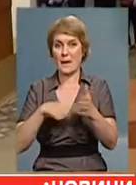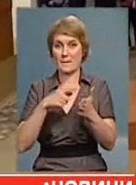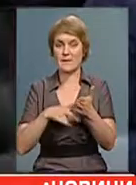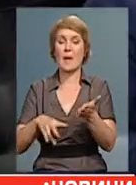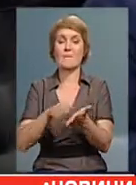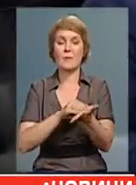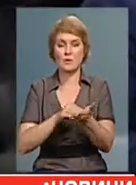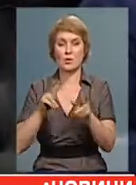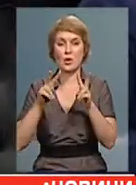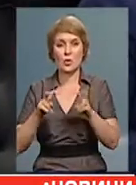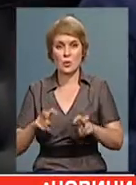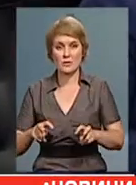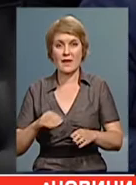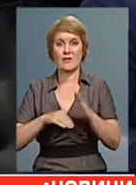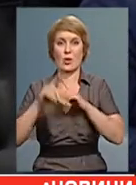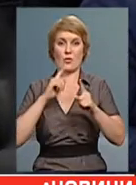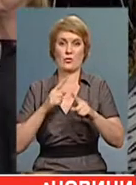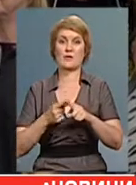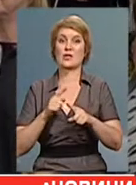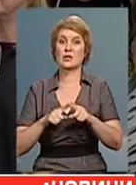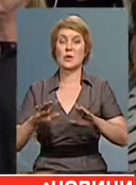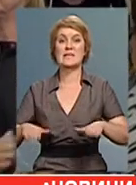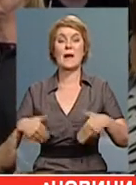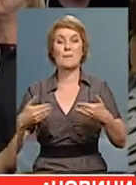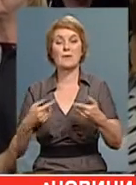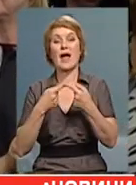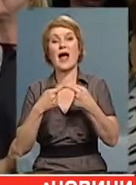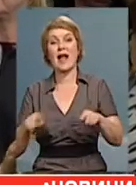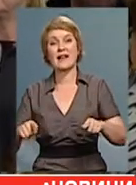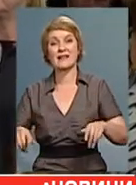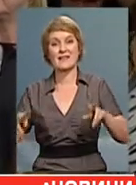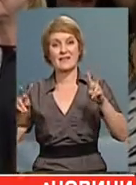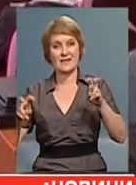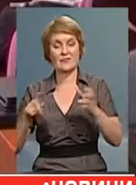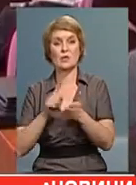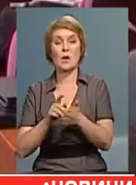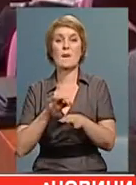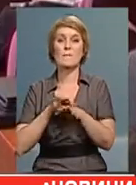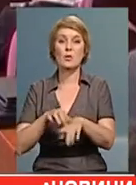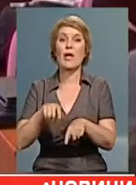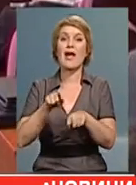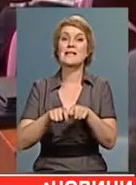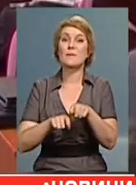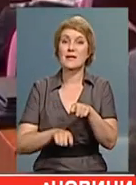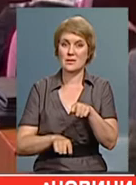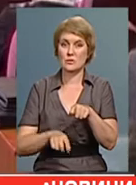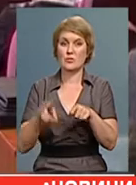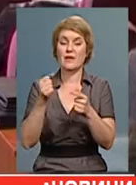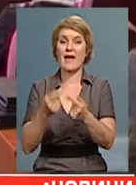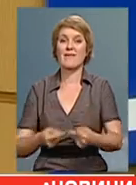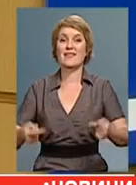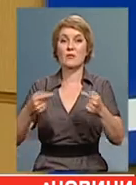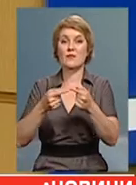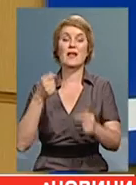розгляд Верховної Ради. Однак до цього запропонована альтернативна назва має пройти експертизу – на